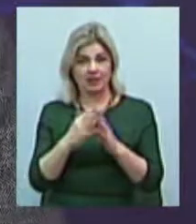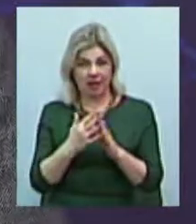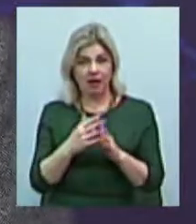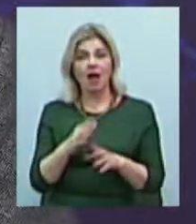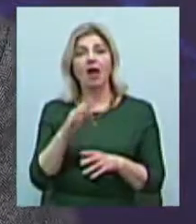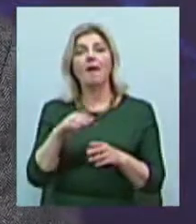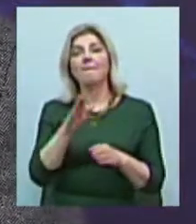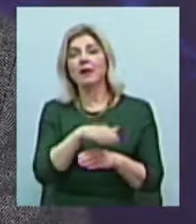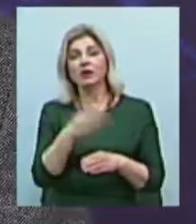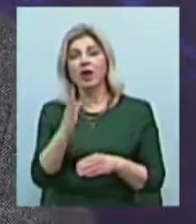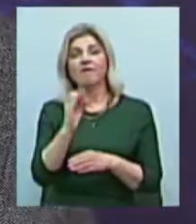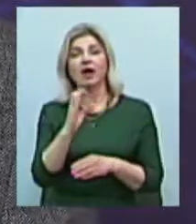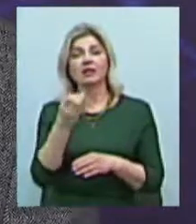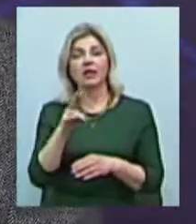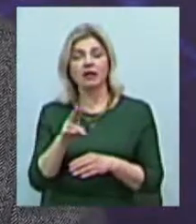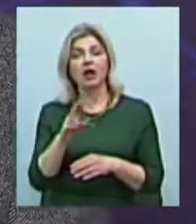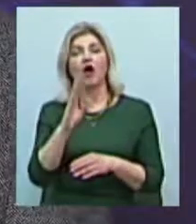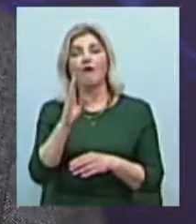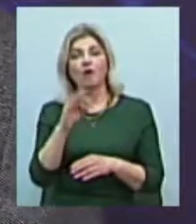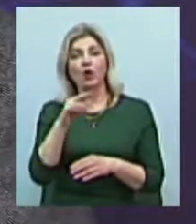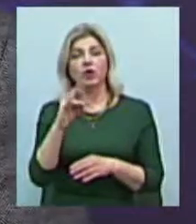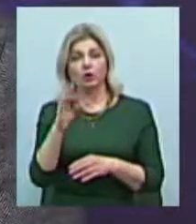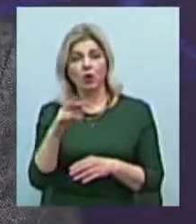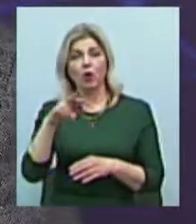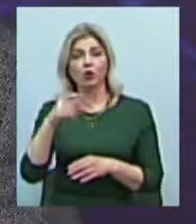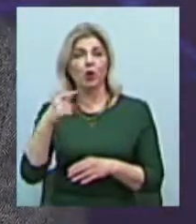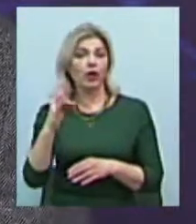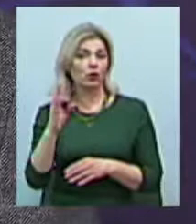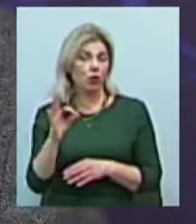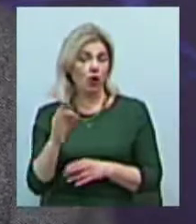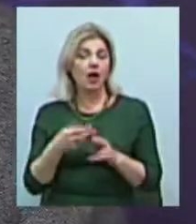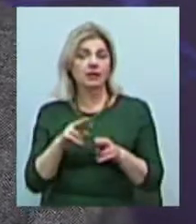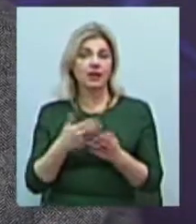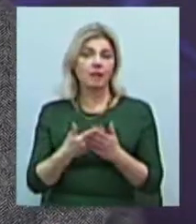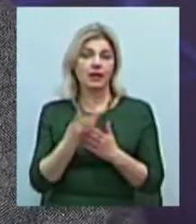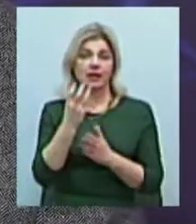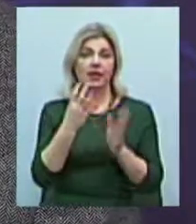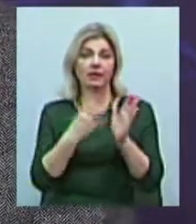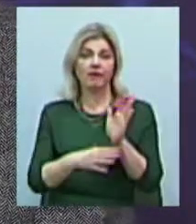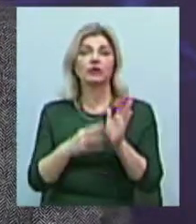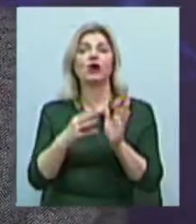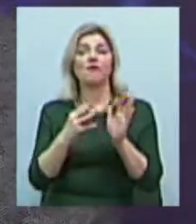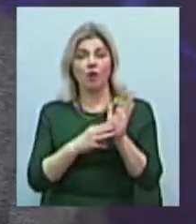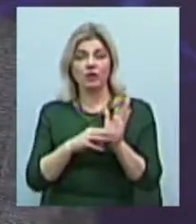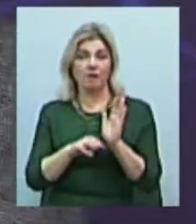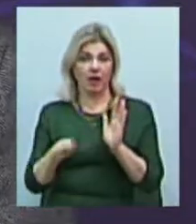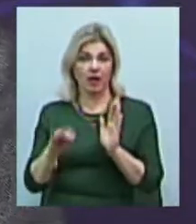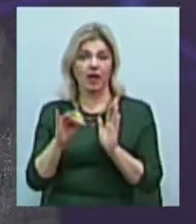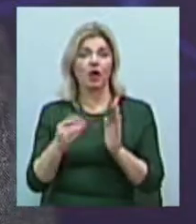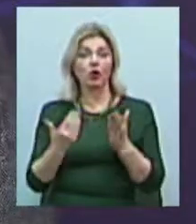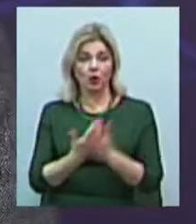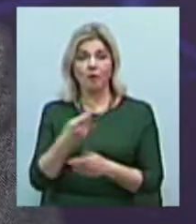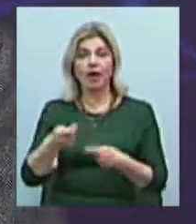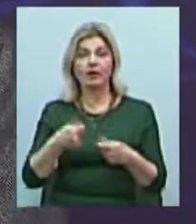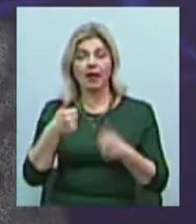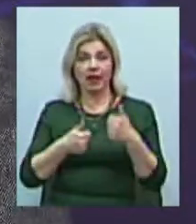Між населеним пунктом Васіяцький і Водіна-Лоріна. І Водіна-Лоріна. Це приблизно 398 мільйонів. І наступний тендер, який зараз